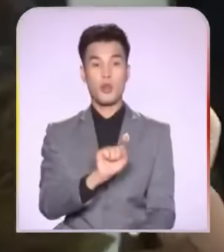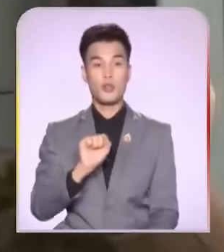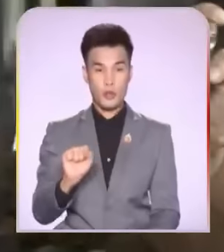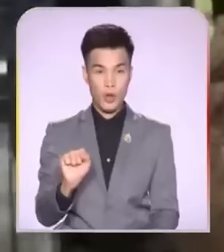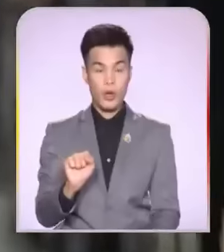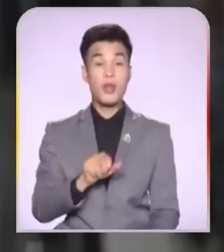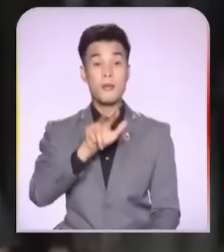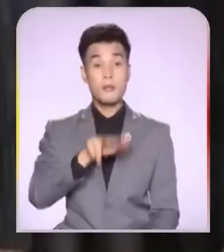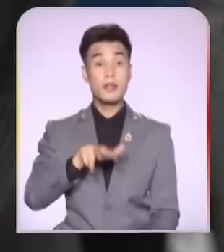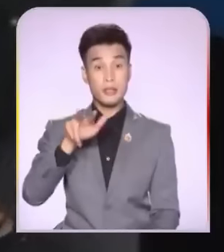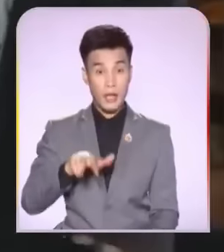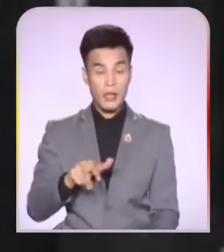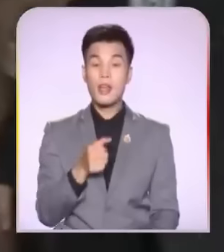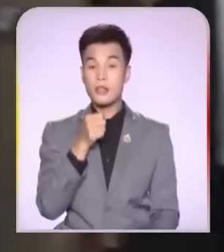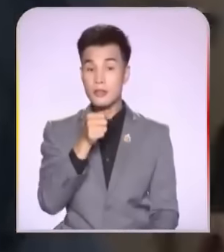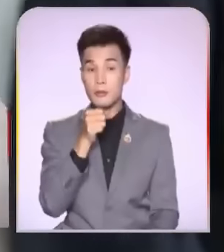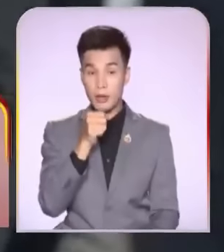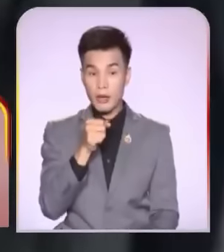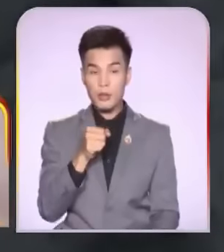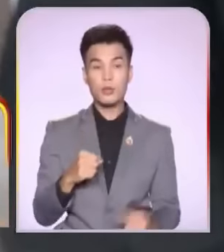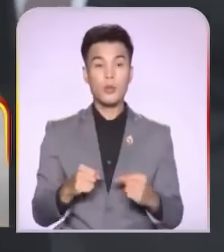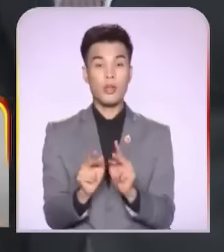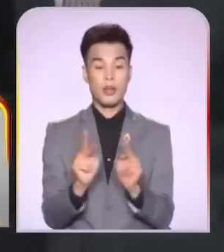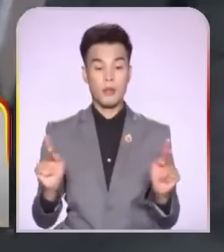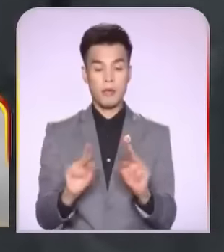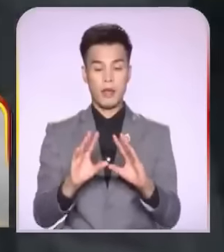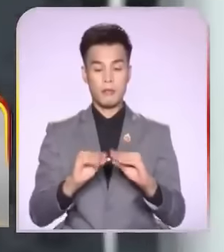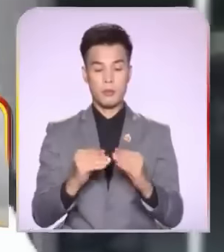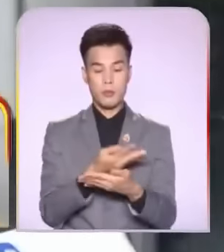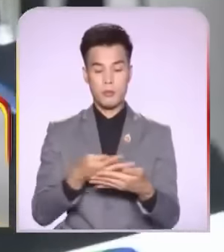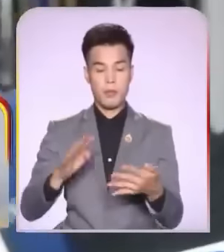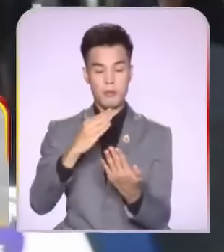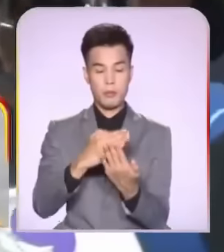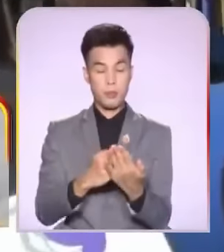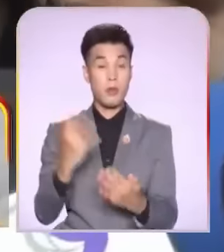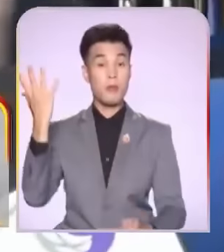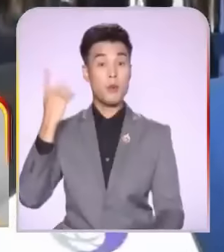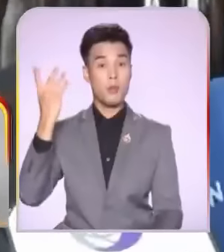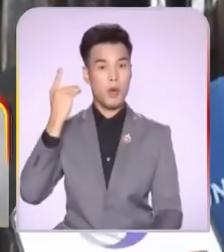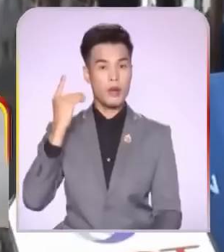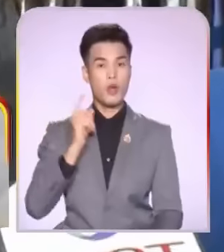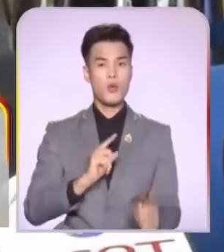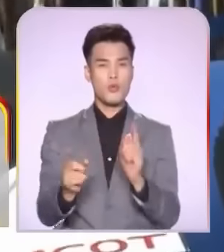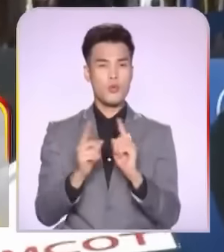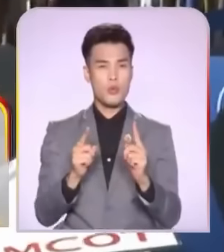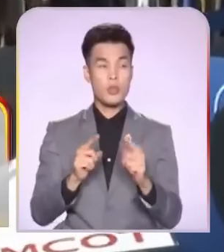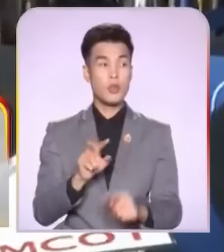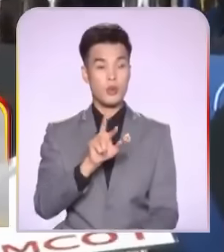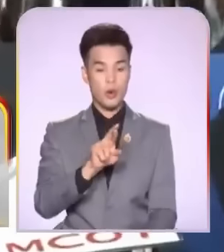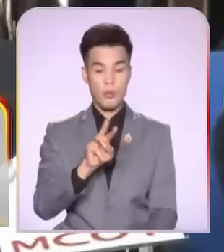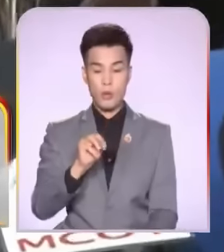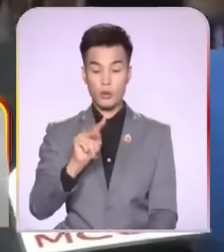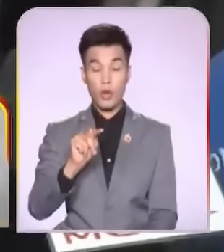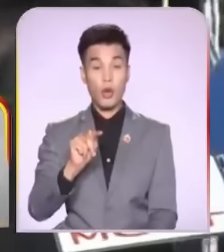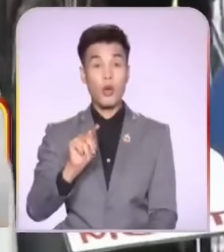คเพื่อไทยนะครับแล้วก็ให้สัมภาษณ์ว่าในการประชุมกรรมการยุทธศาสตร์ของพรรคเพื่อไทยเมื่อวานนี้ยังไม่ได้พูดคุยกับรัฐมนตรีที่อยู่ในรั